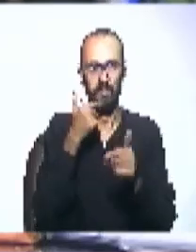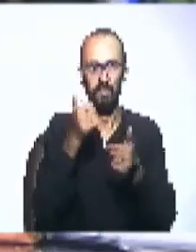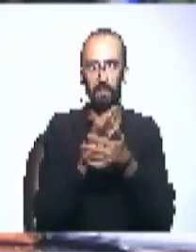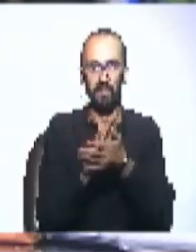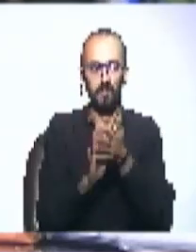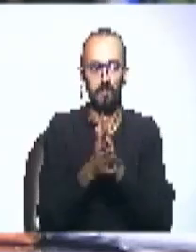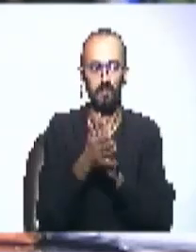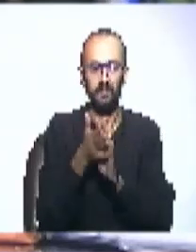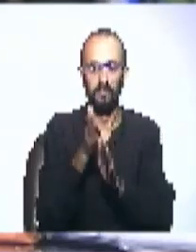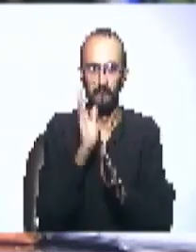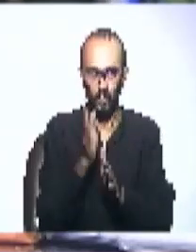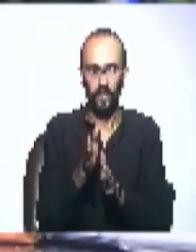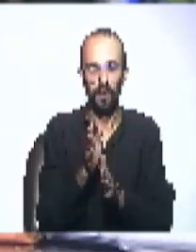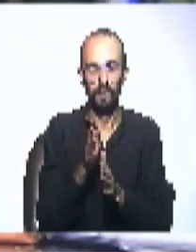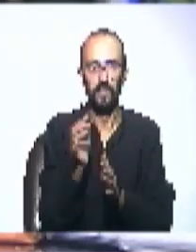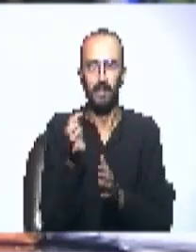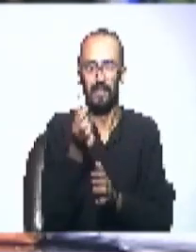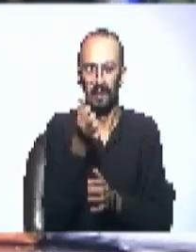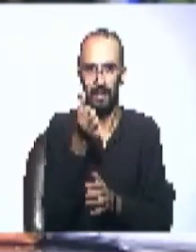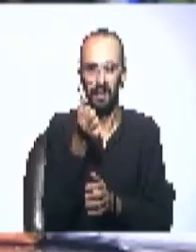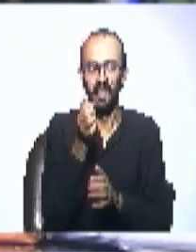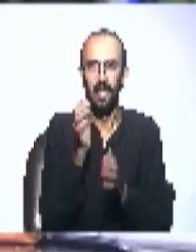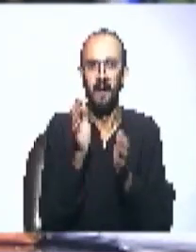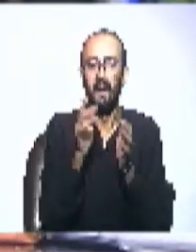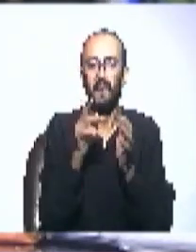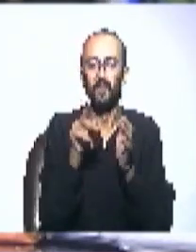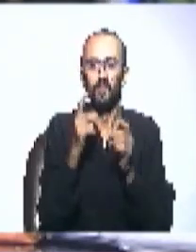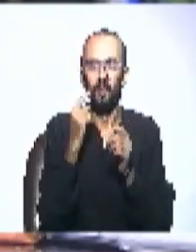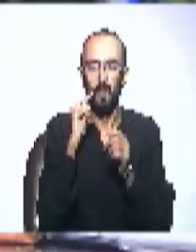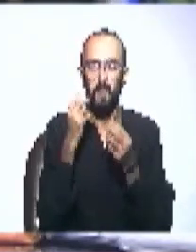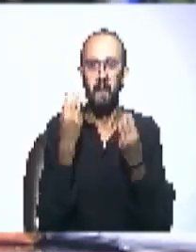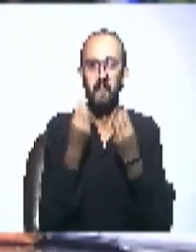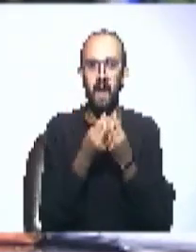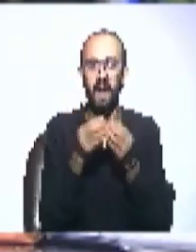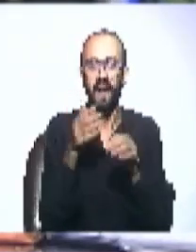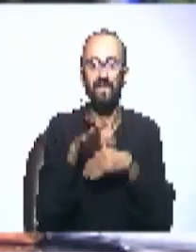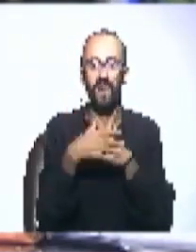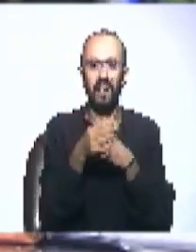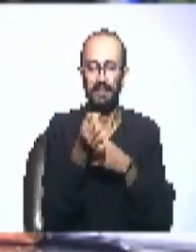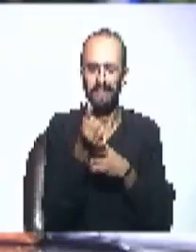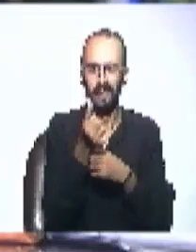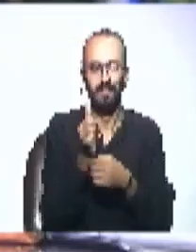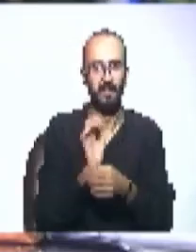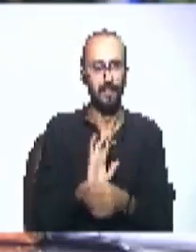جدا، بس ممكن رشه كده سكر وقرفه